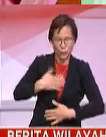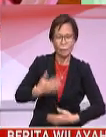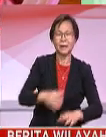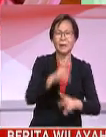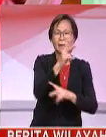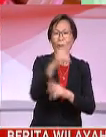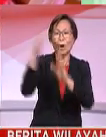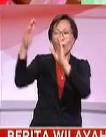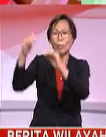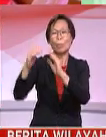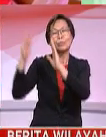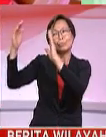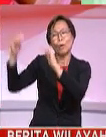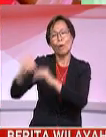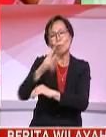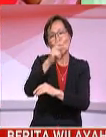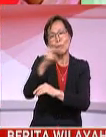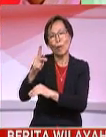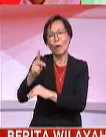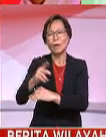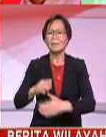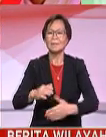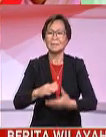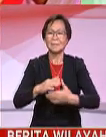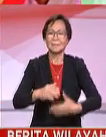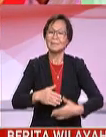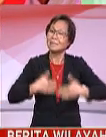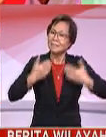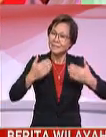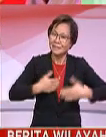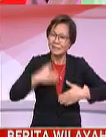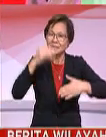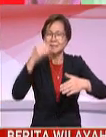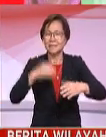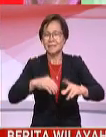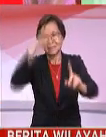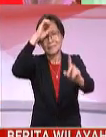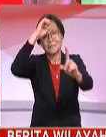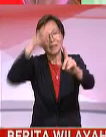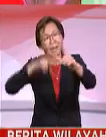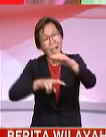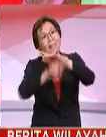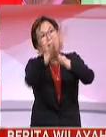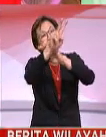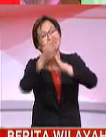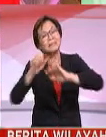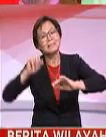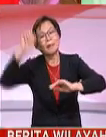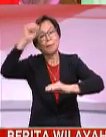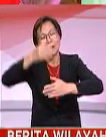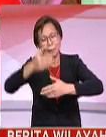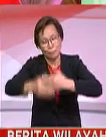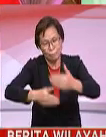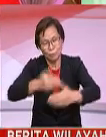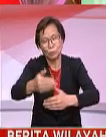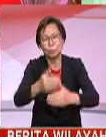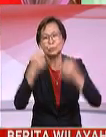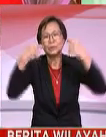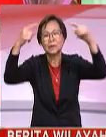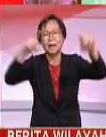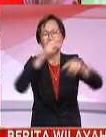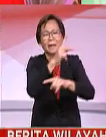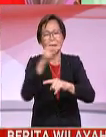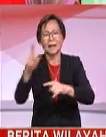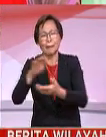Kinabalu makmur dan sejahtera di bawah gagasan Sabah Maju Jaya. KK bersih,